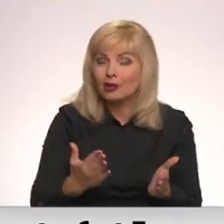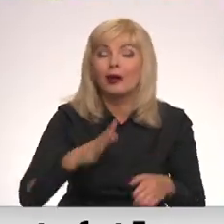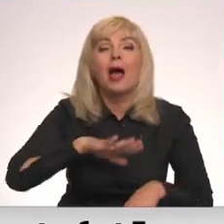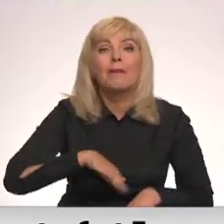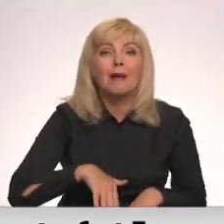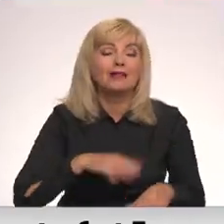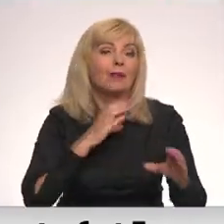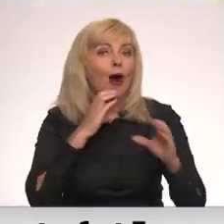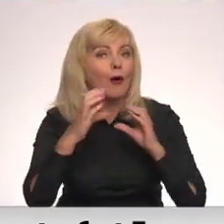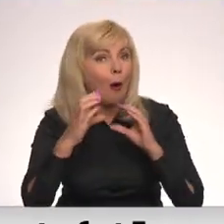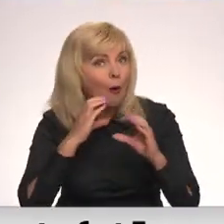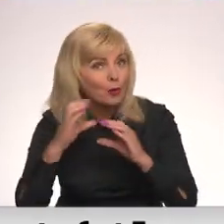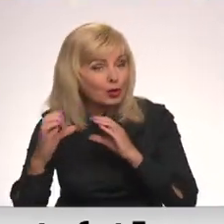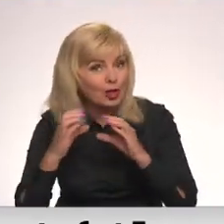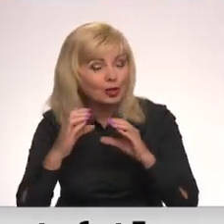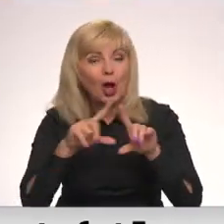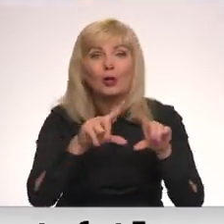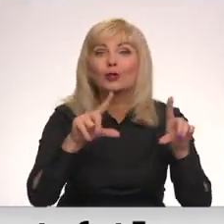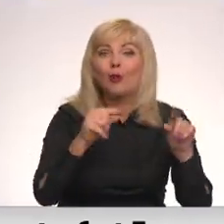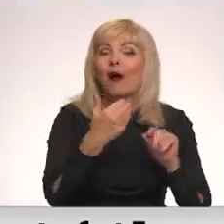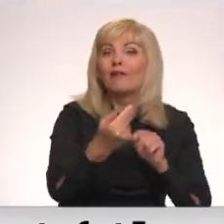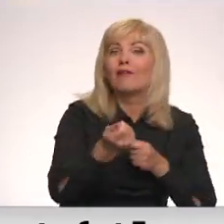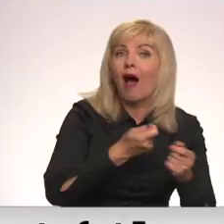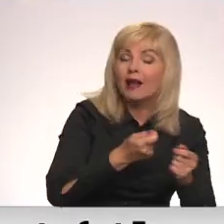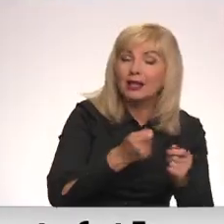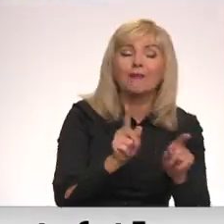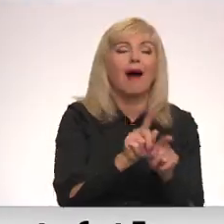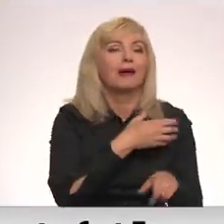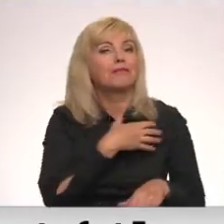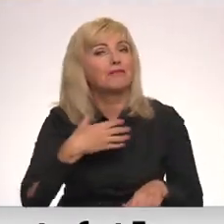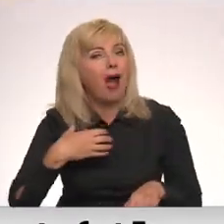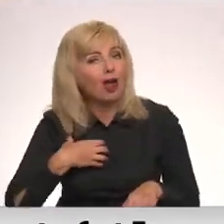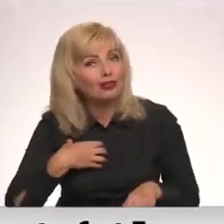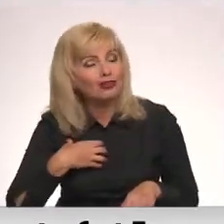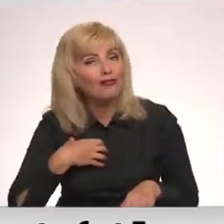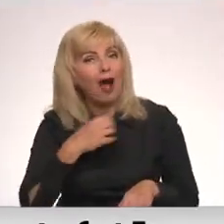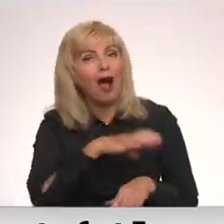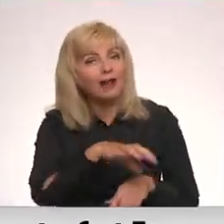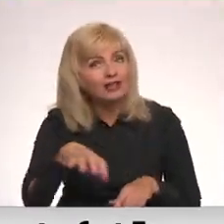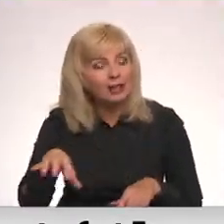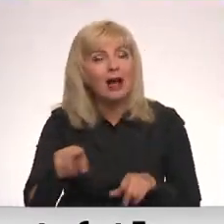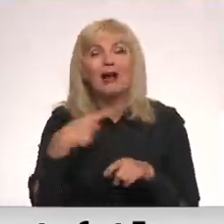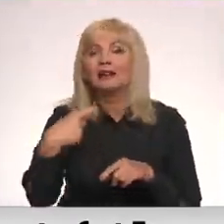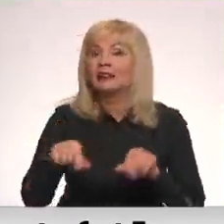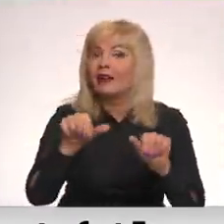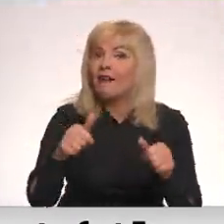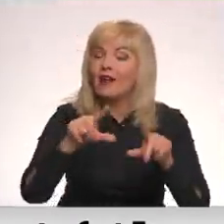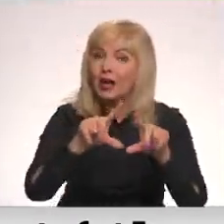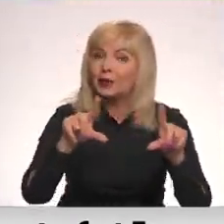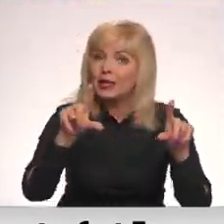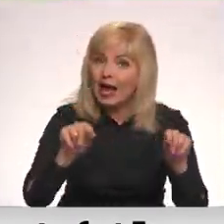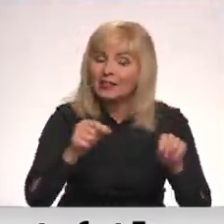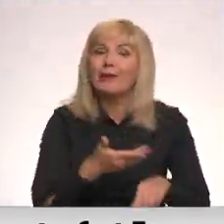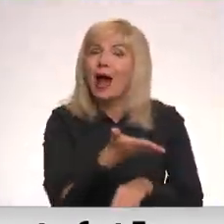arī komunicējām ar skolu vadību, ar pašvaldībām, ar citāda veida iestādēm. Aicinām